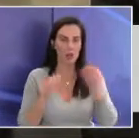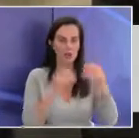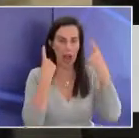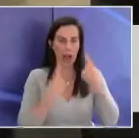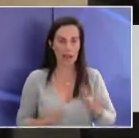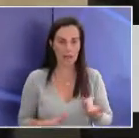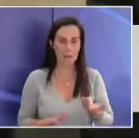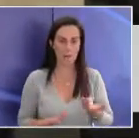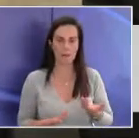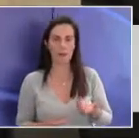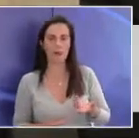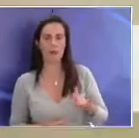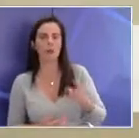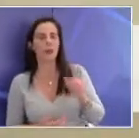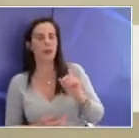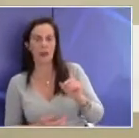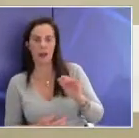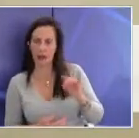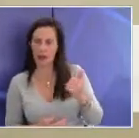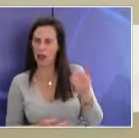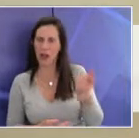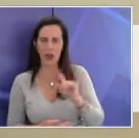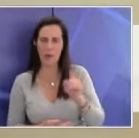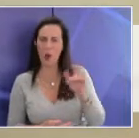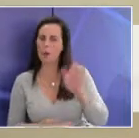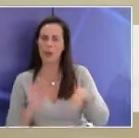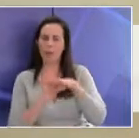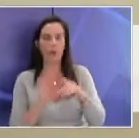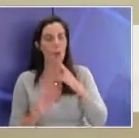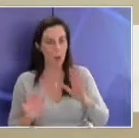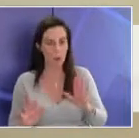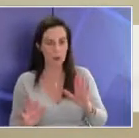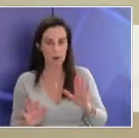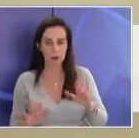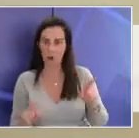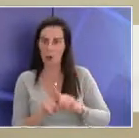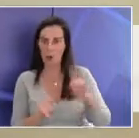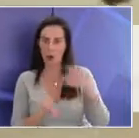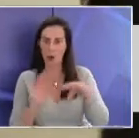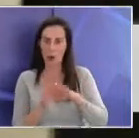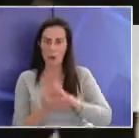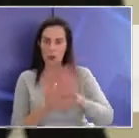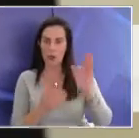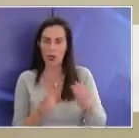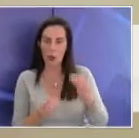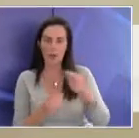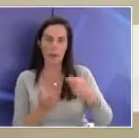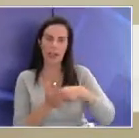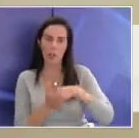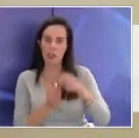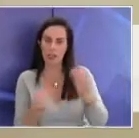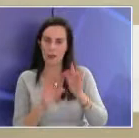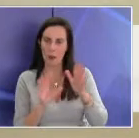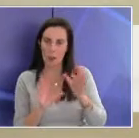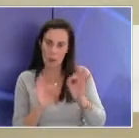האולטימטיבי, נכון? כן, אבל הם, לא, הם, כן אבל הם לא מתנגדים אליו, ומה קוראים דרך אגב כמו כל חוק, שפשוט צריך להכניס כמה תיקונים, זה דבר